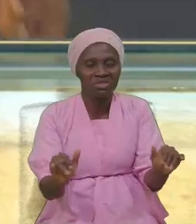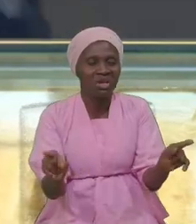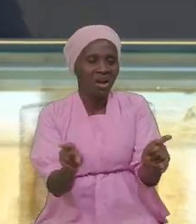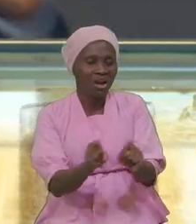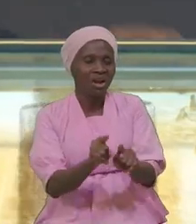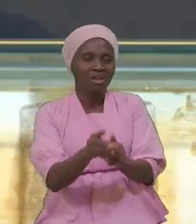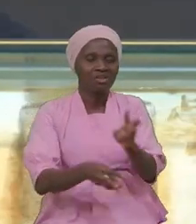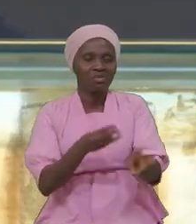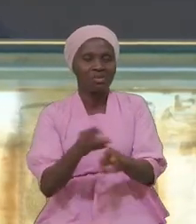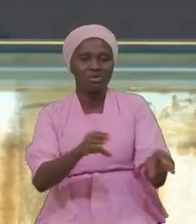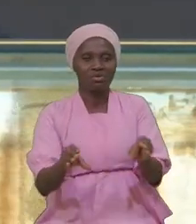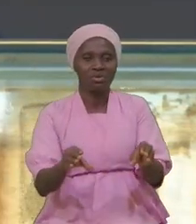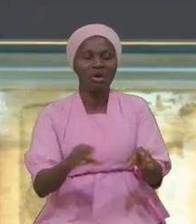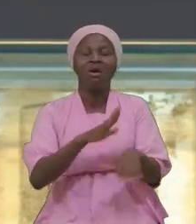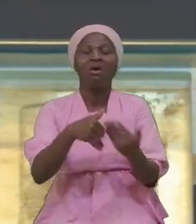sais, c'est que